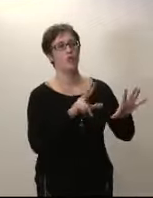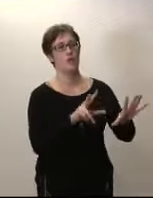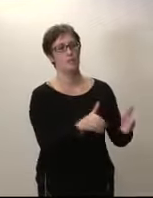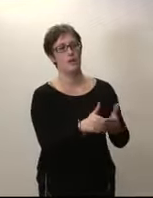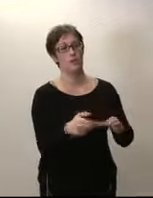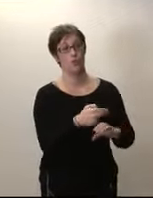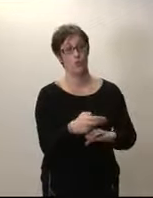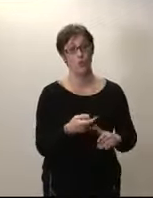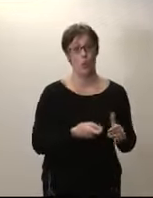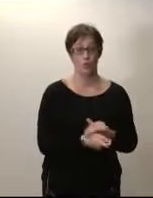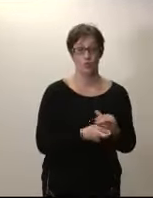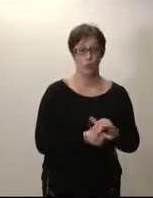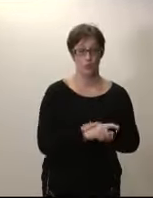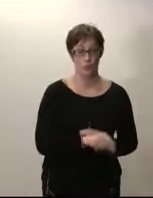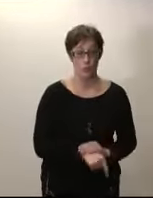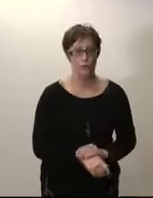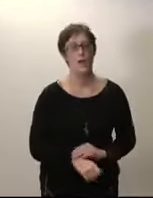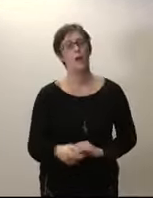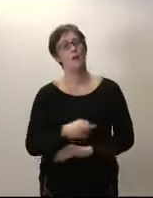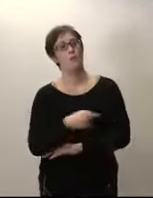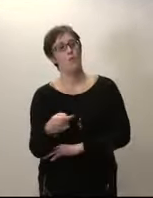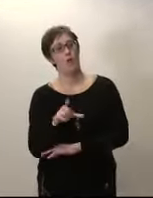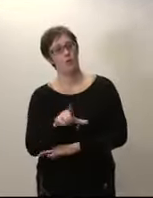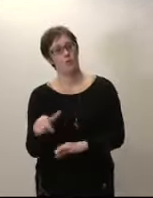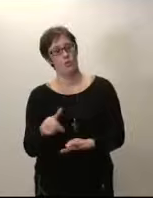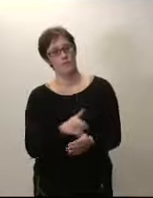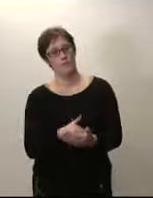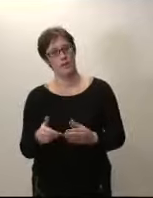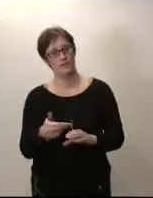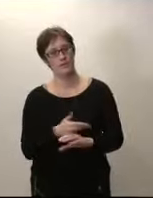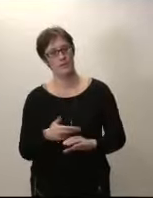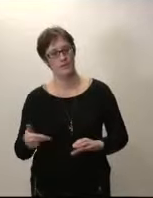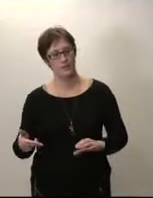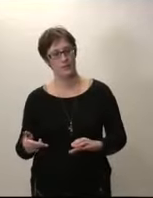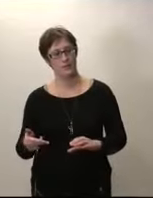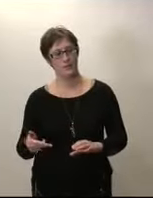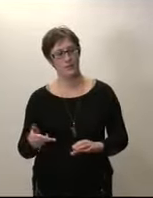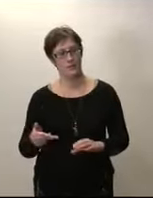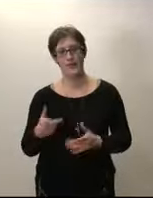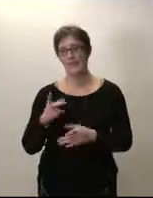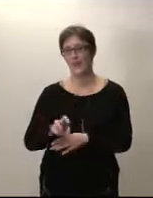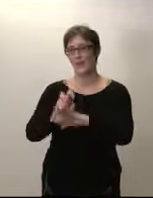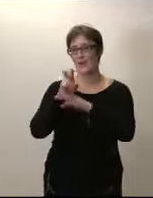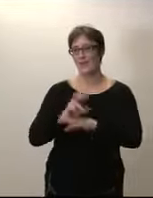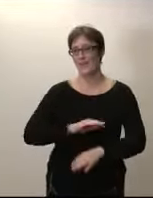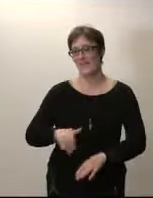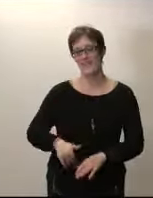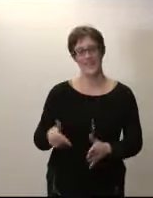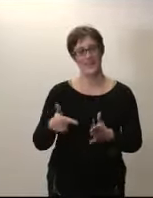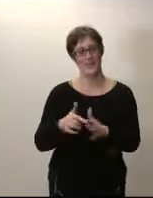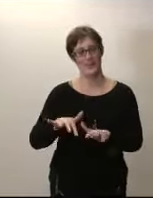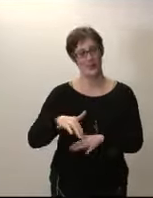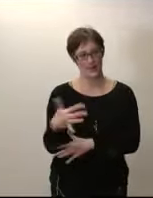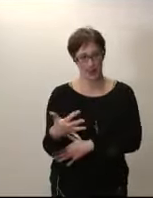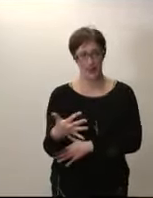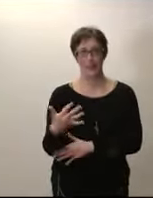rembourser, moins 2 millions d'euros, c'est un emprunt qui avait été contracté fin 2015 et que nous n'avons pas eu besoin de